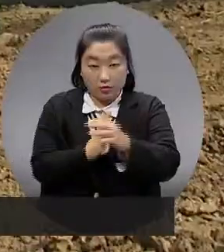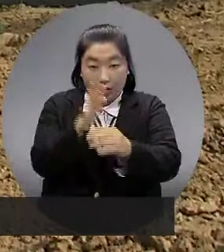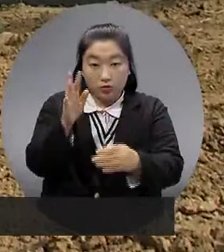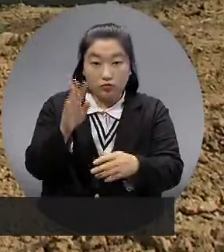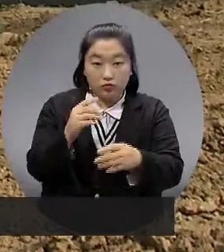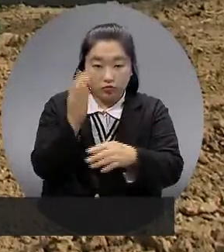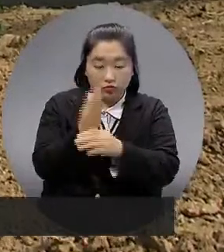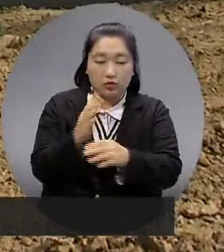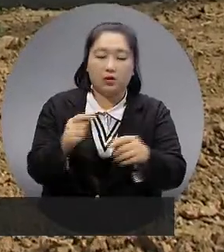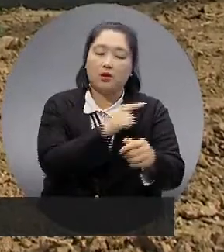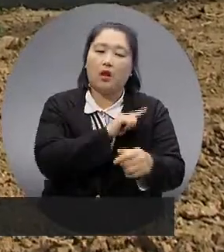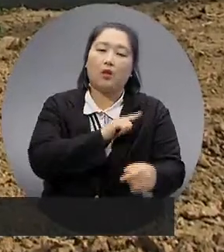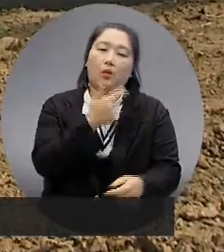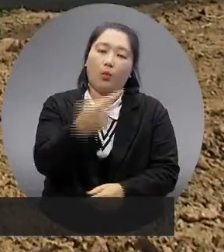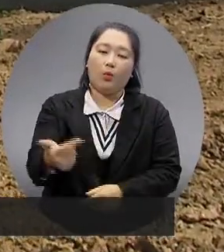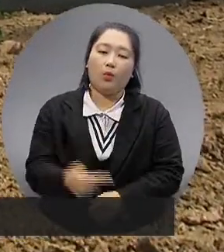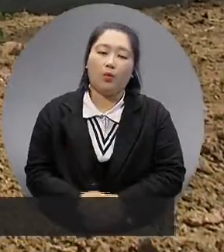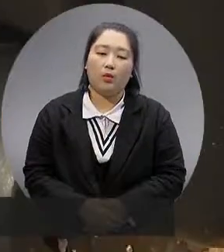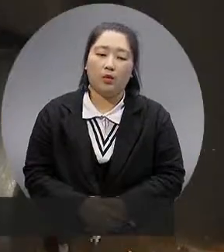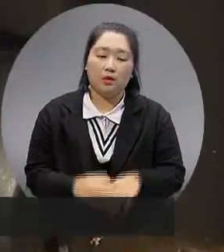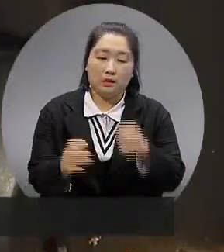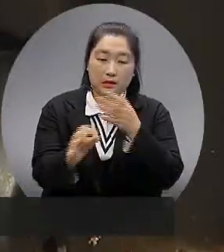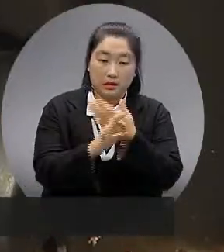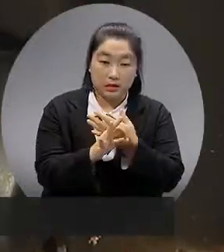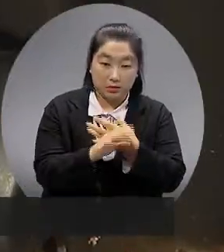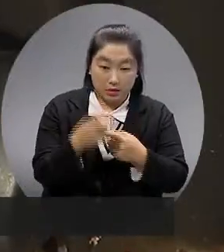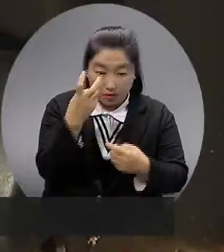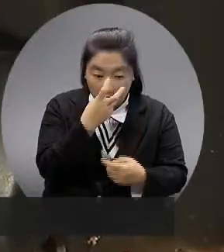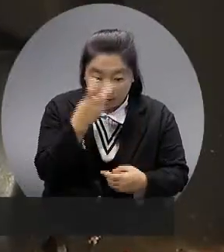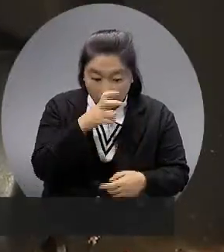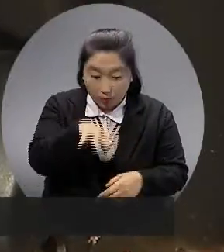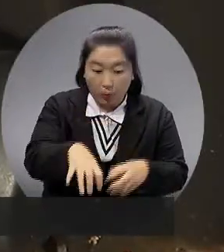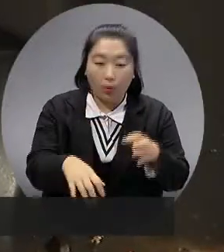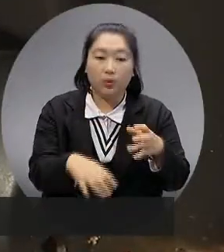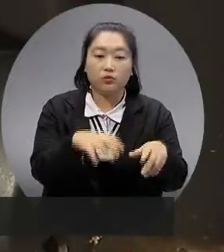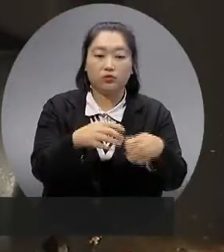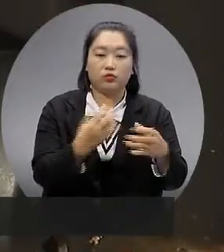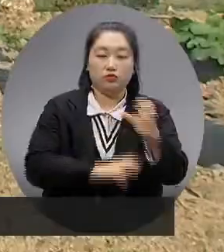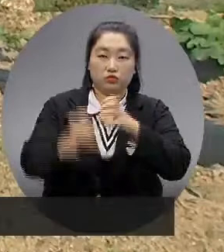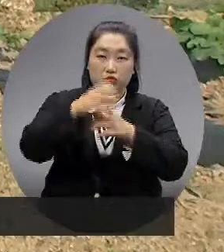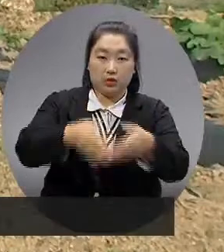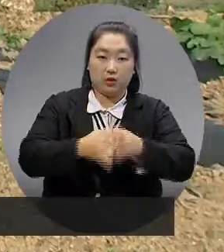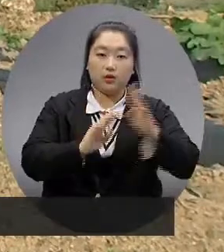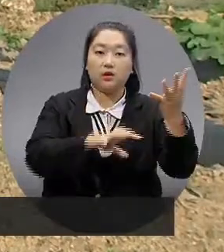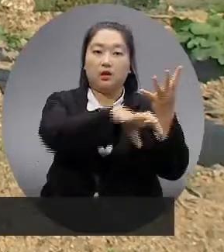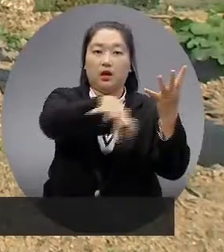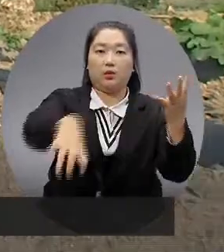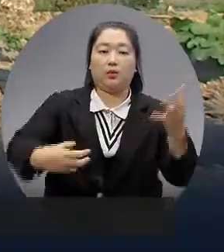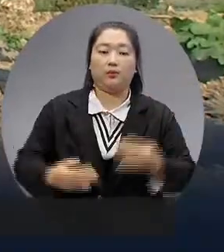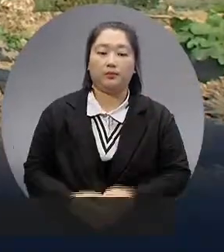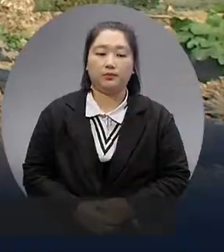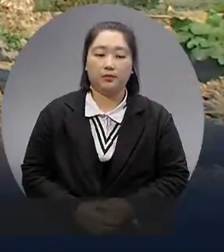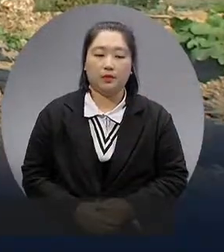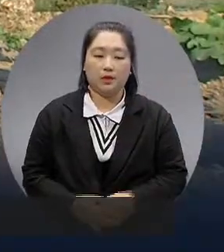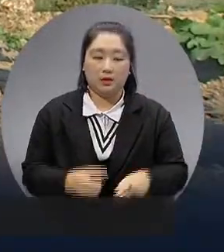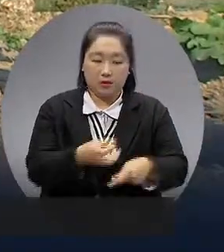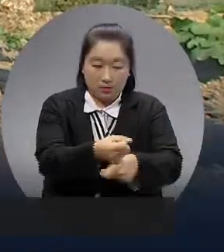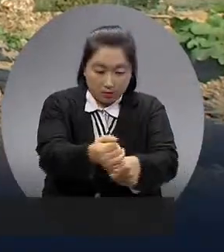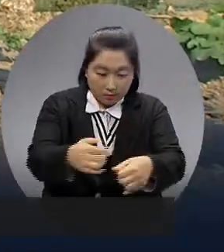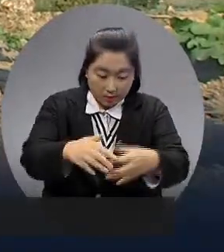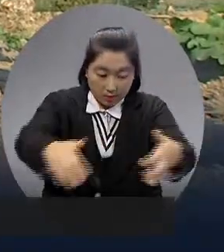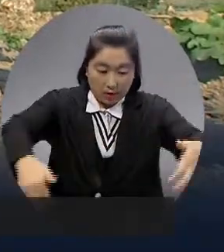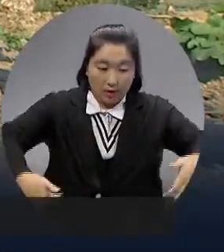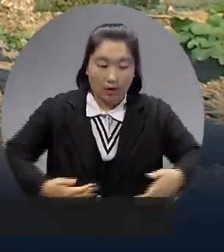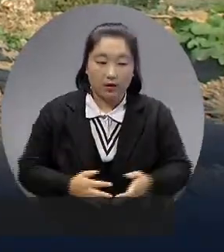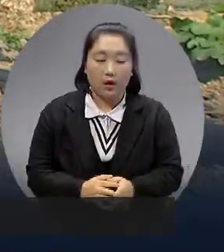여진이 계속되면서 진앙지 주변에는 임시 관측소 4곳이 추가로 설치됐습니다. 인근에 수킬로 반경 내에서